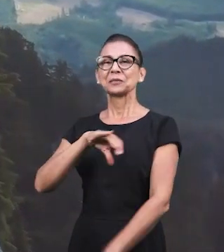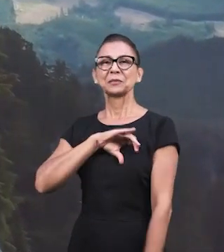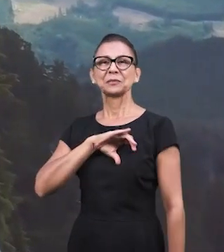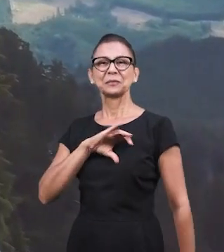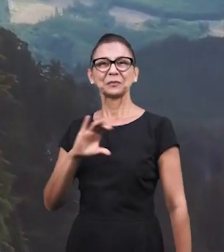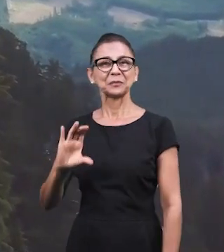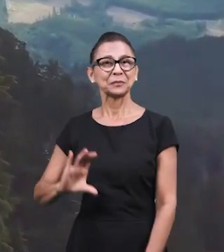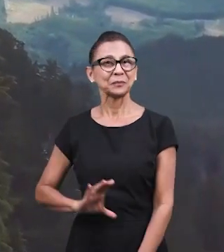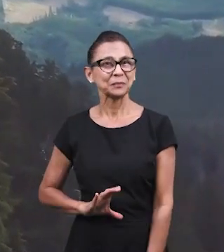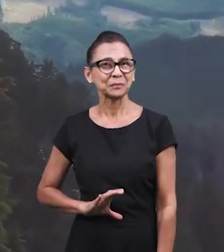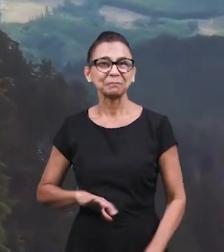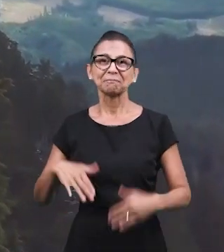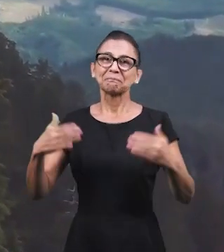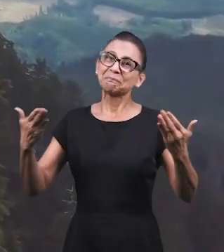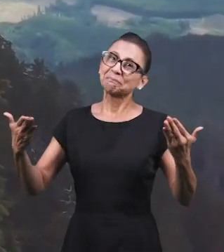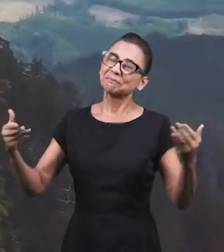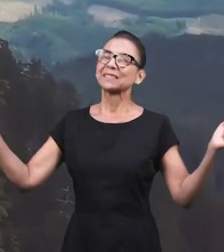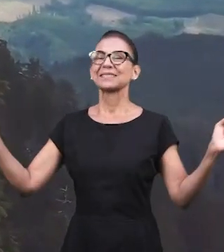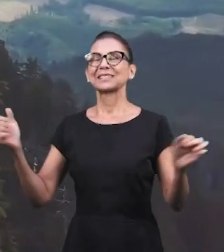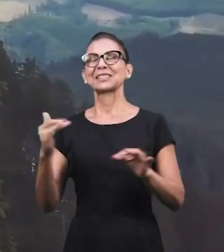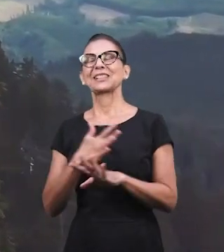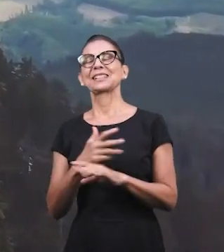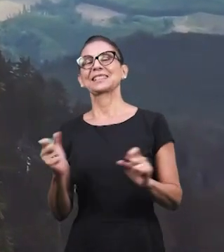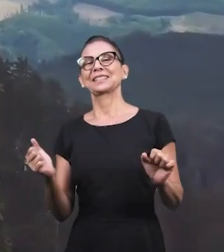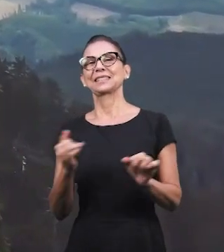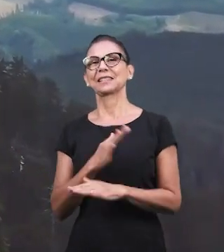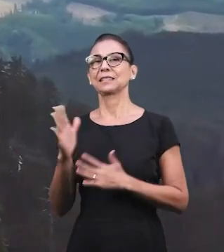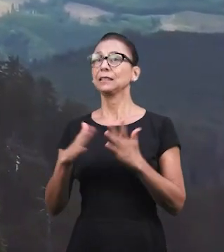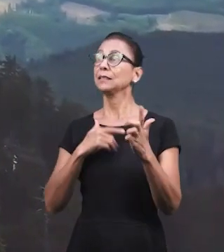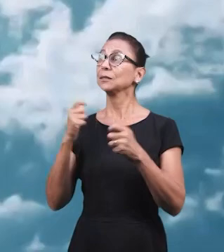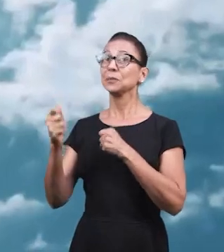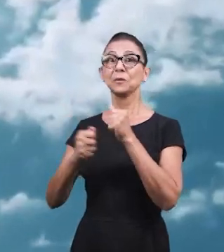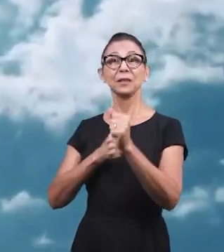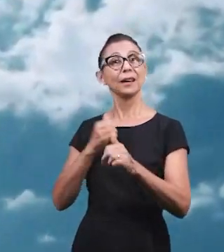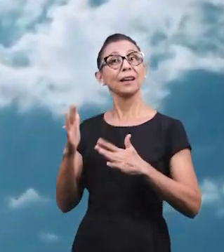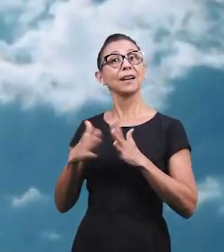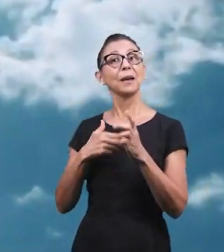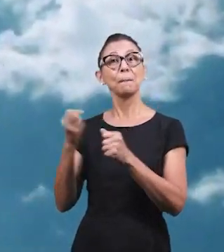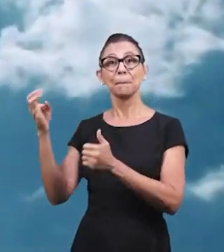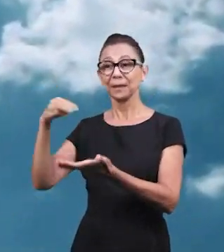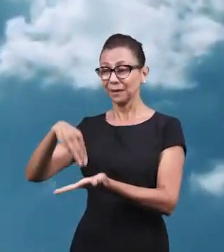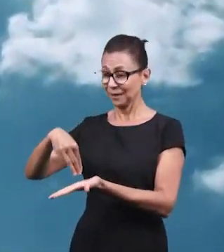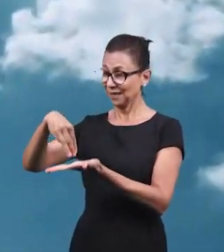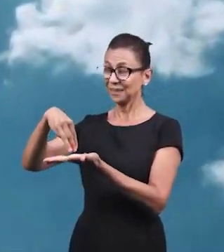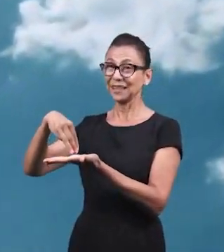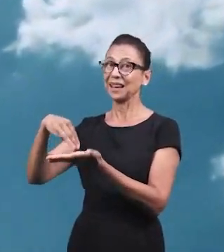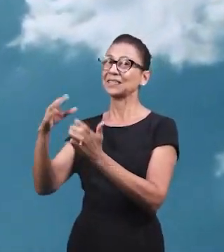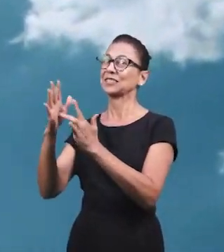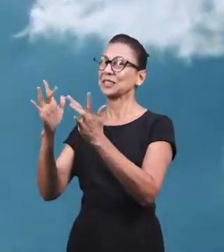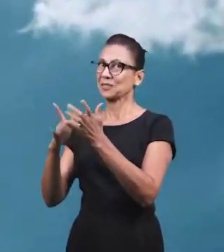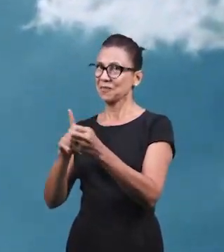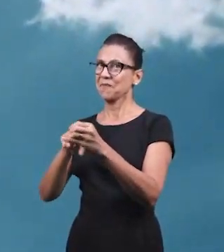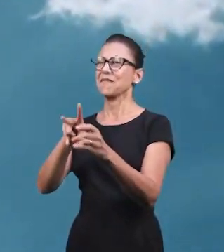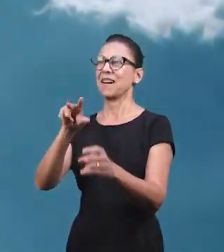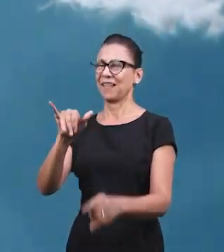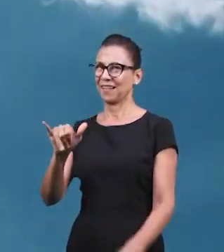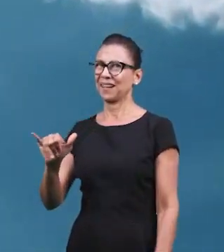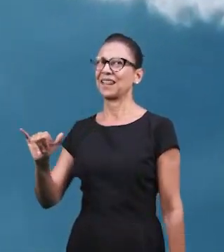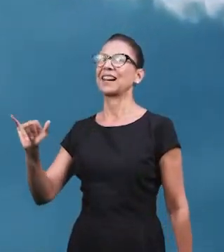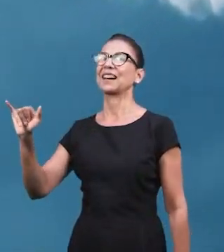какой радость я буду ощущать когда с ангелами воспевая со христом